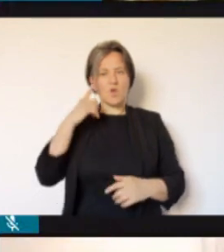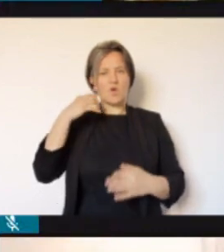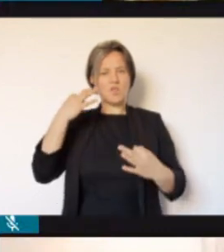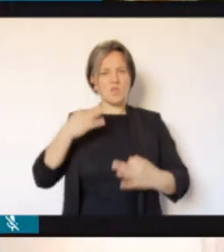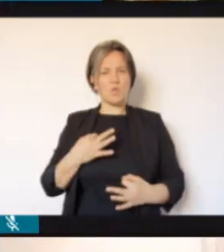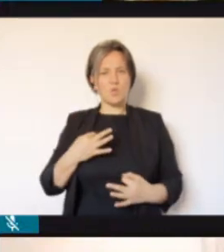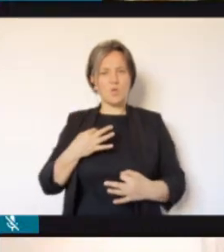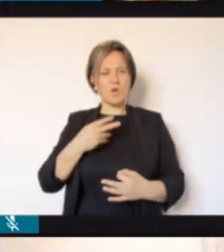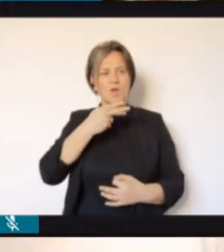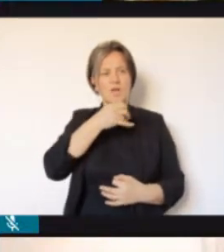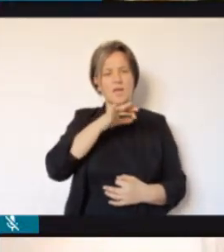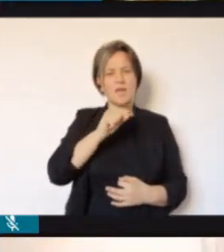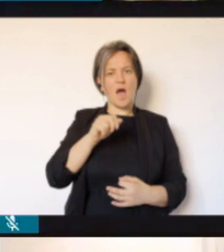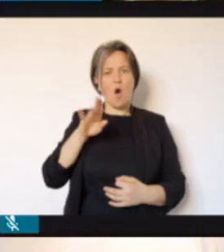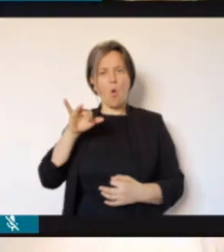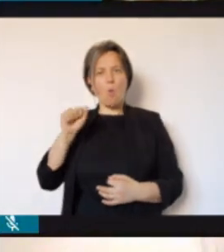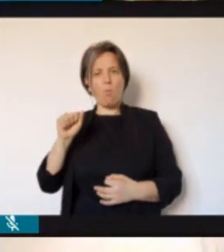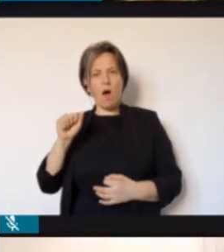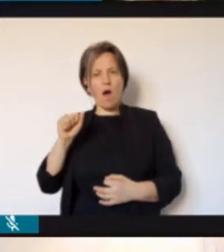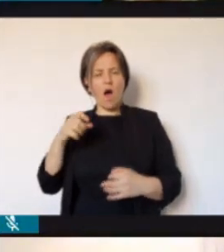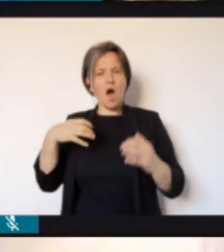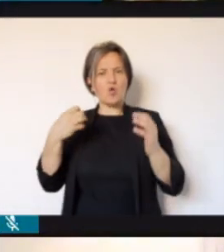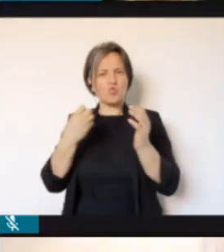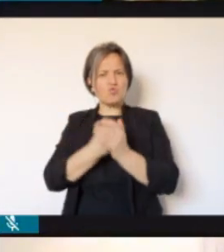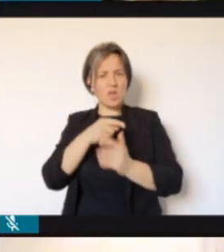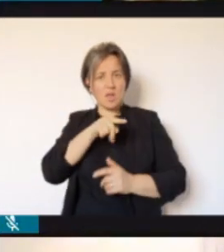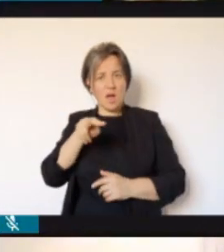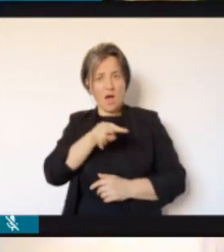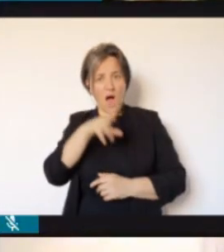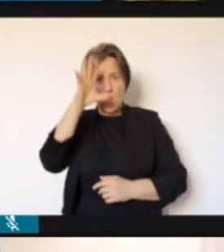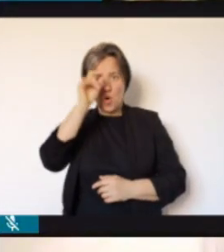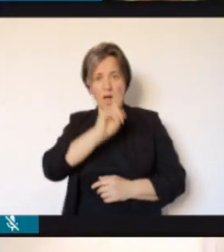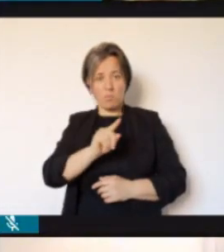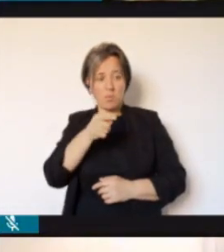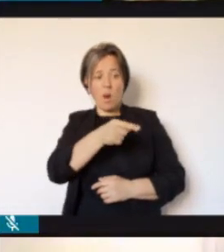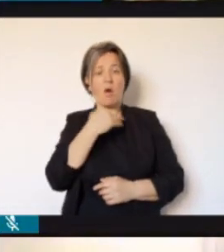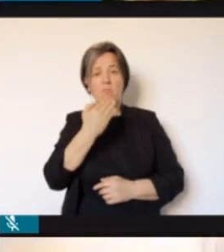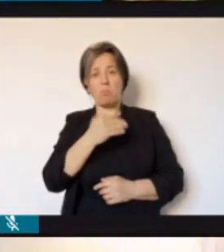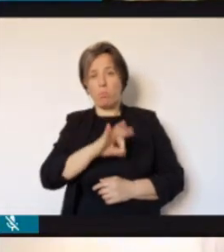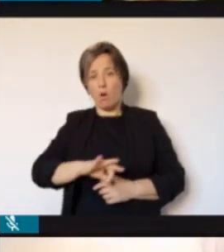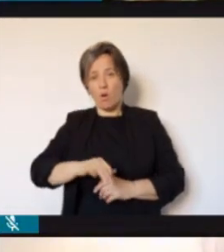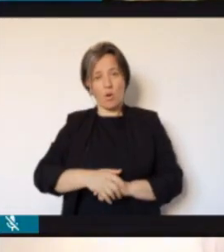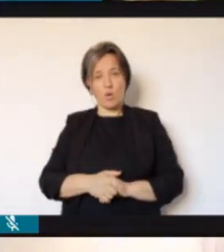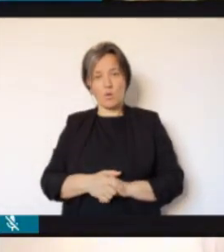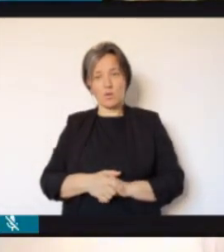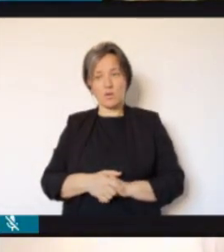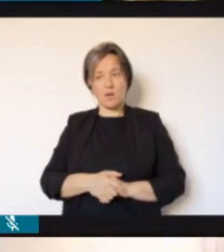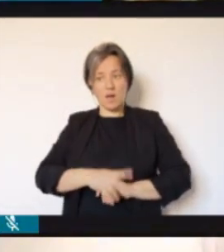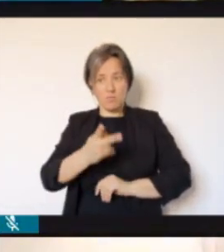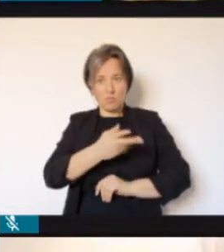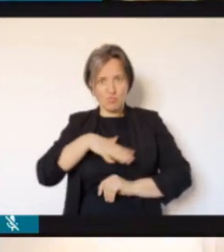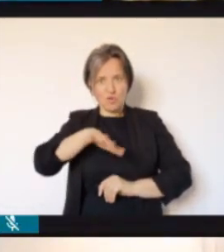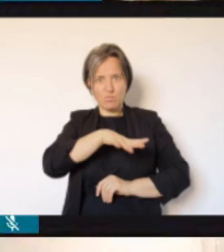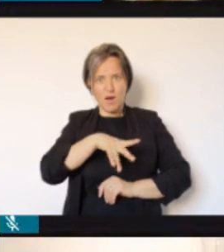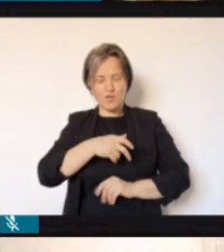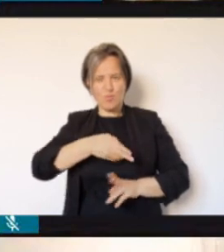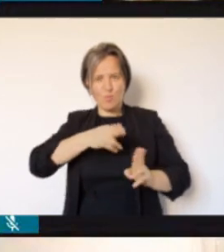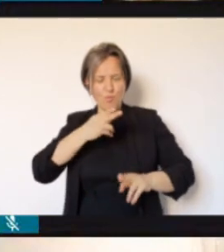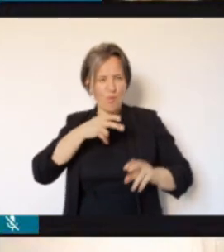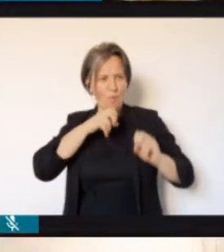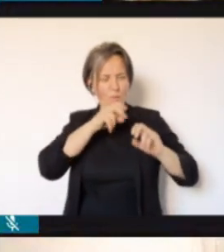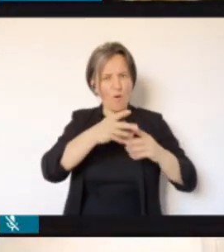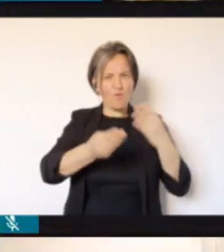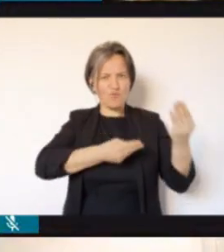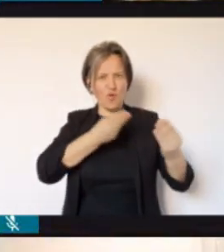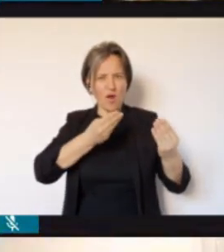Non sono sicura che Nina e Upa abbiano capito cosa sta succedendo, ma a loro non importa. Hanno più